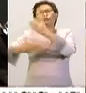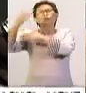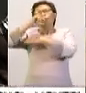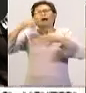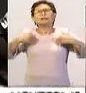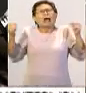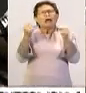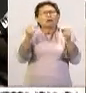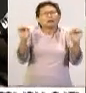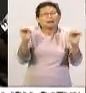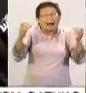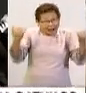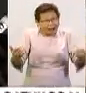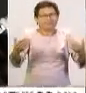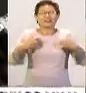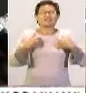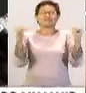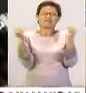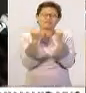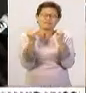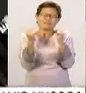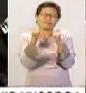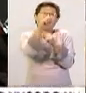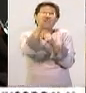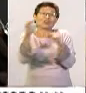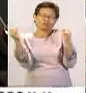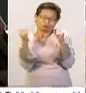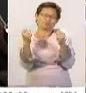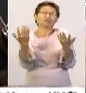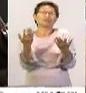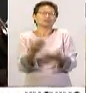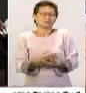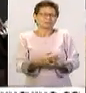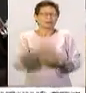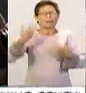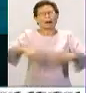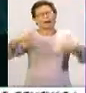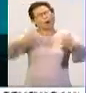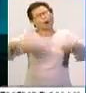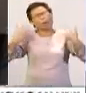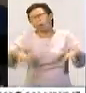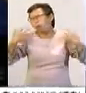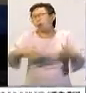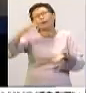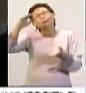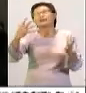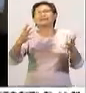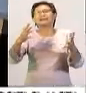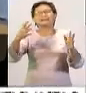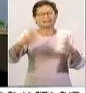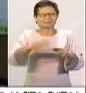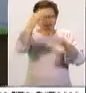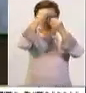aircon, tapi sekarang dengan adanya aircon, dia mengurangkan dari segi orang kata panas yang terlalu. Beliau